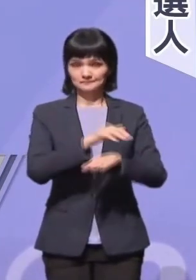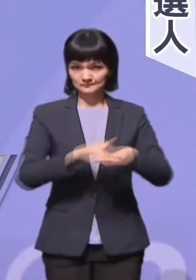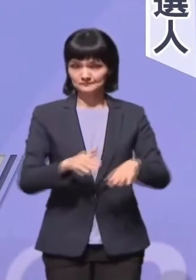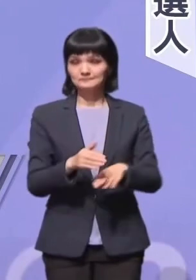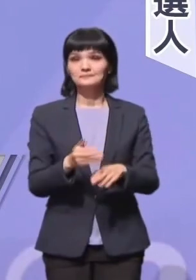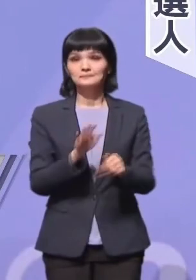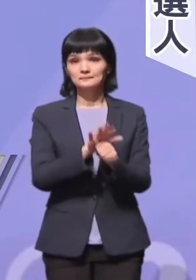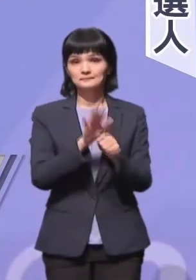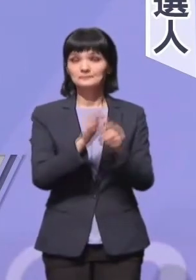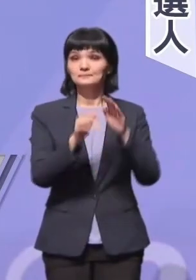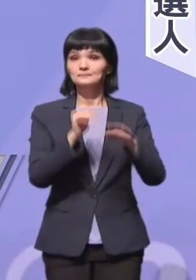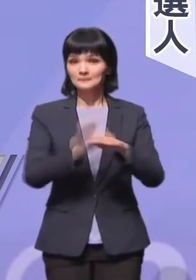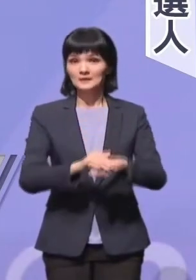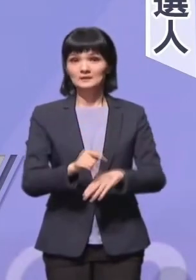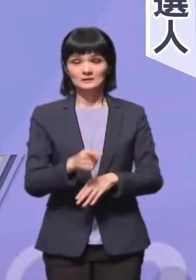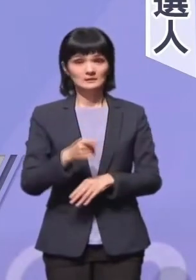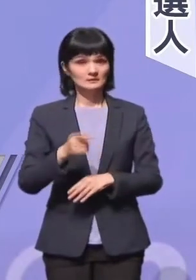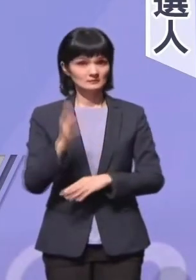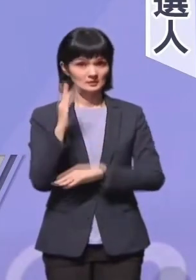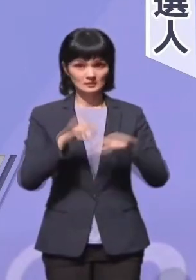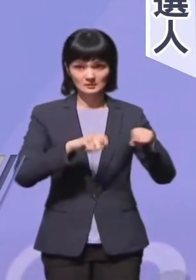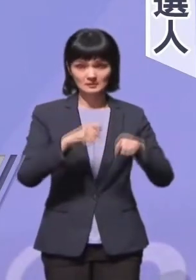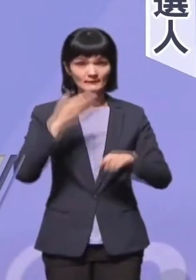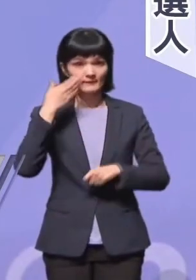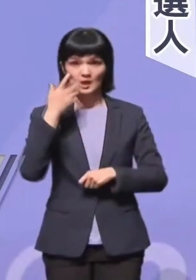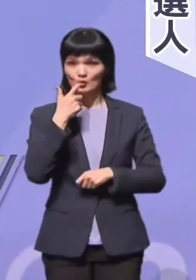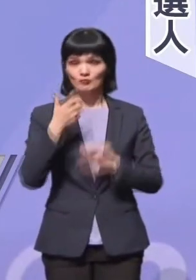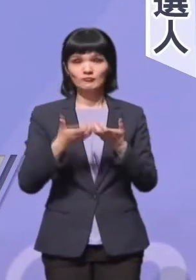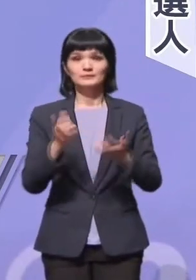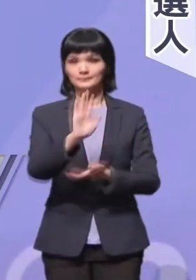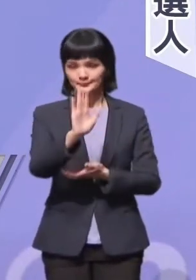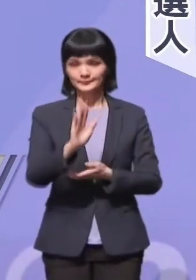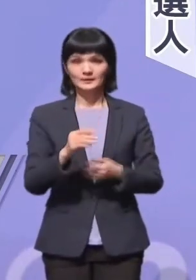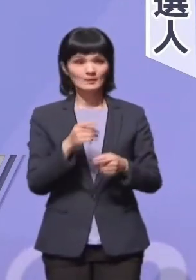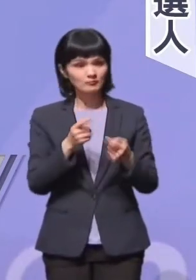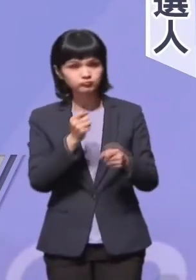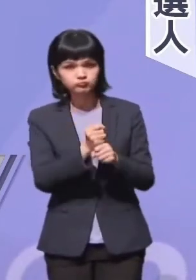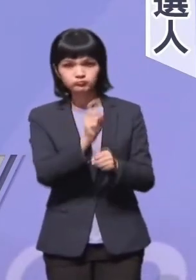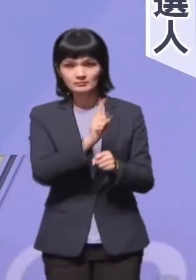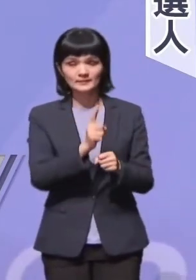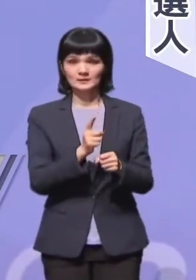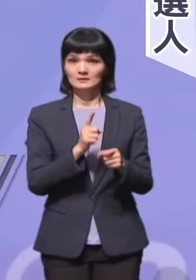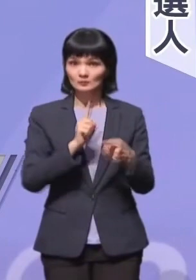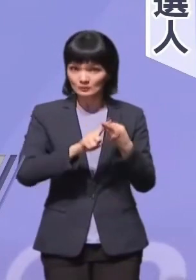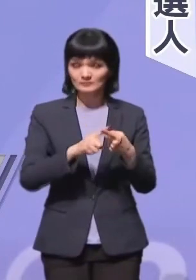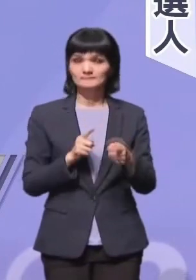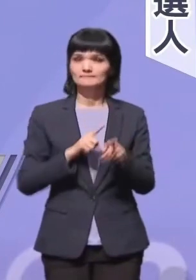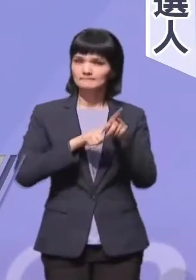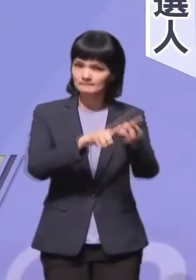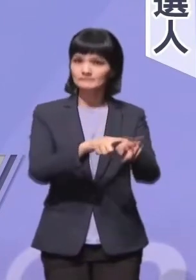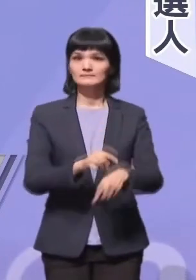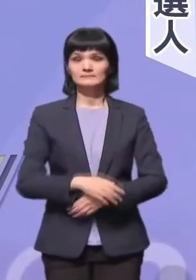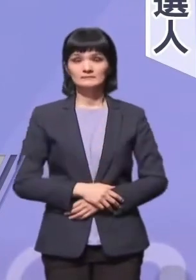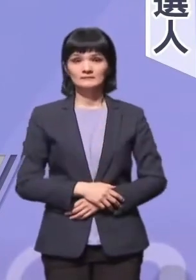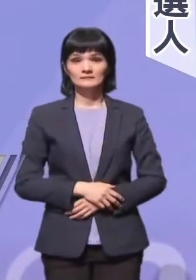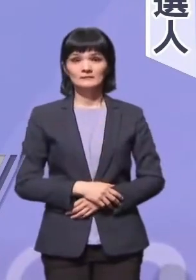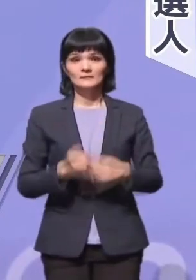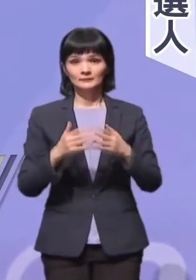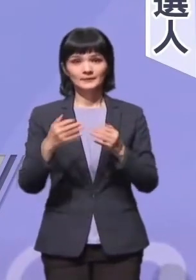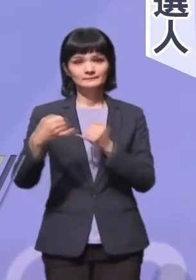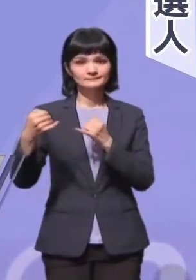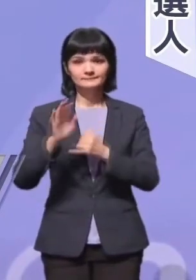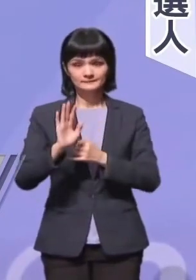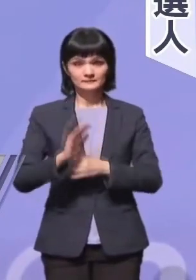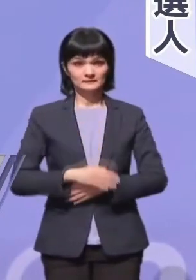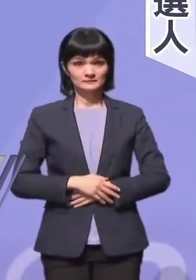策不分颜色，该怎么做就怎么做，该解决的问题不应该管蓝绿白就不见。台